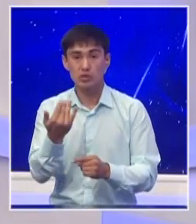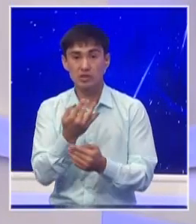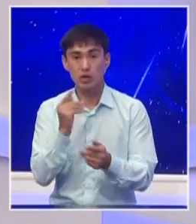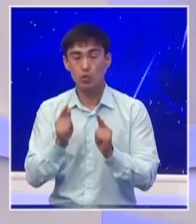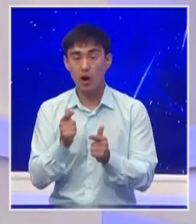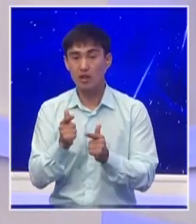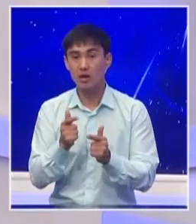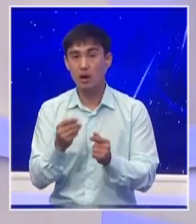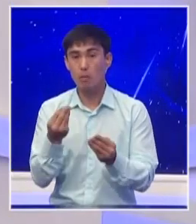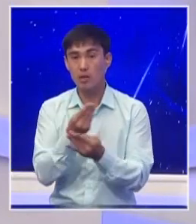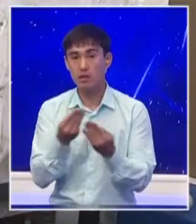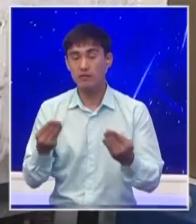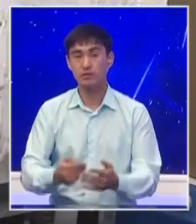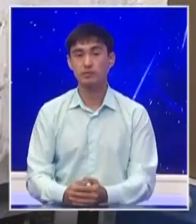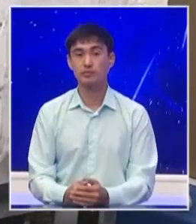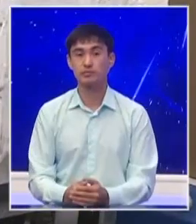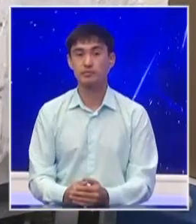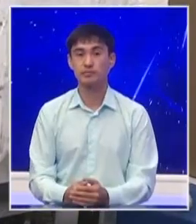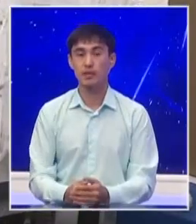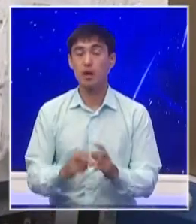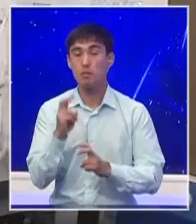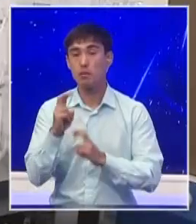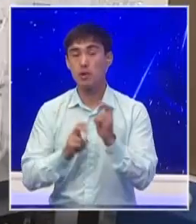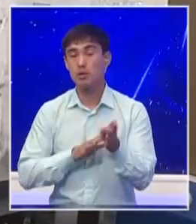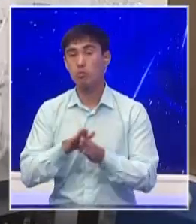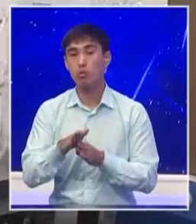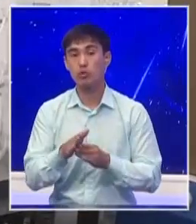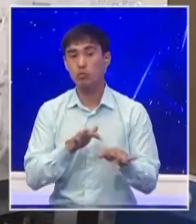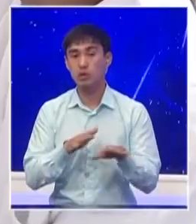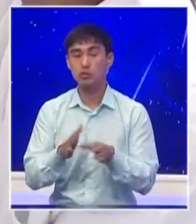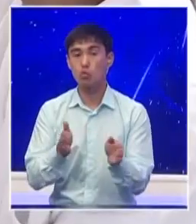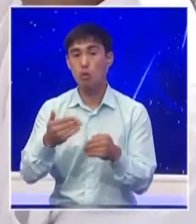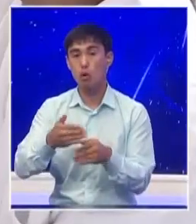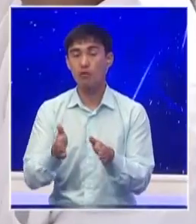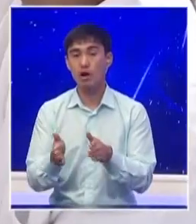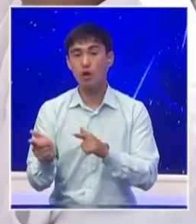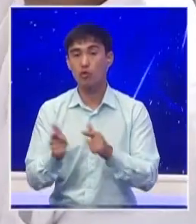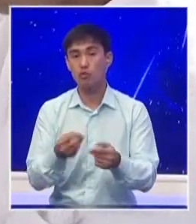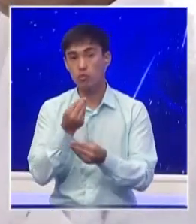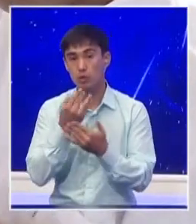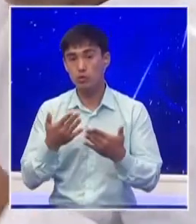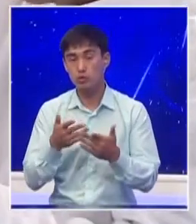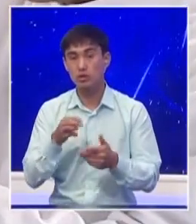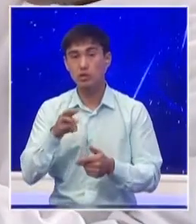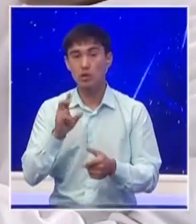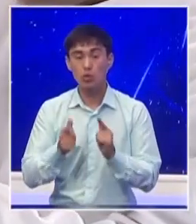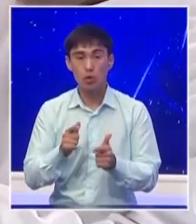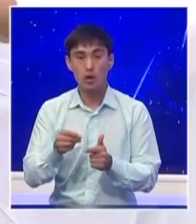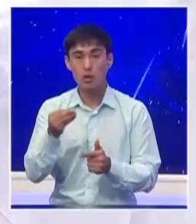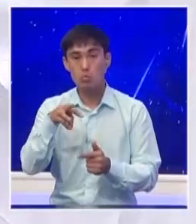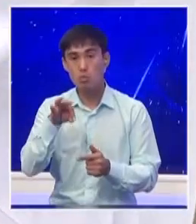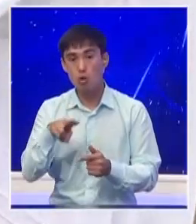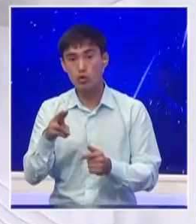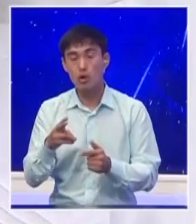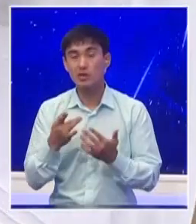натуральных компонентов. На предприятии полным ходом идет процесс упаковки готовой продукции. Натуральный мед пользуется большим спросом